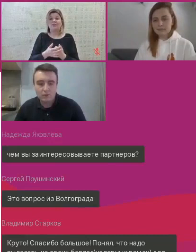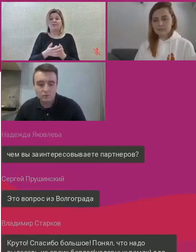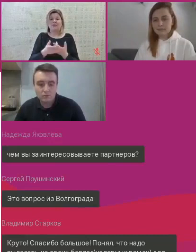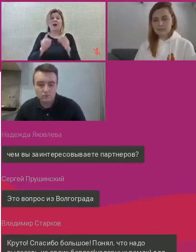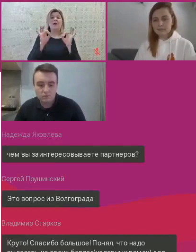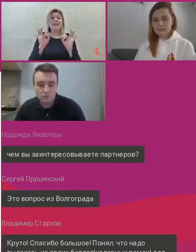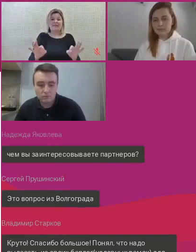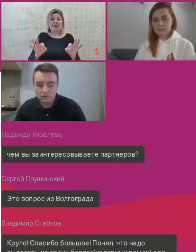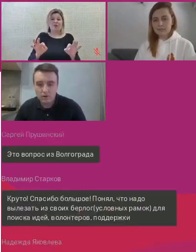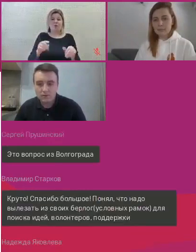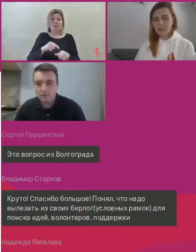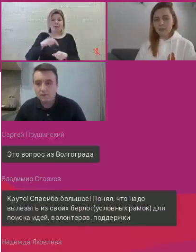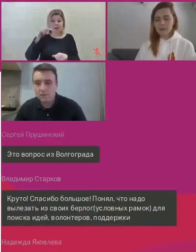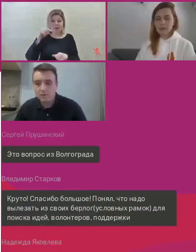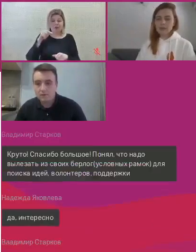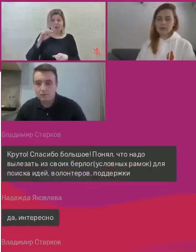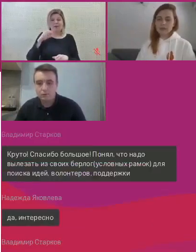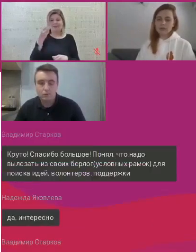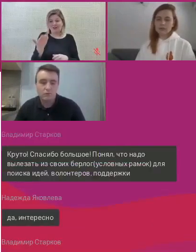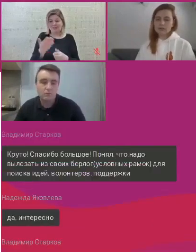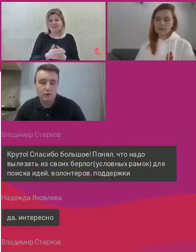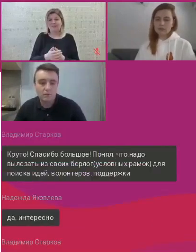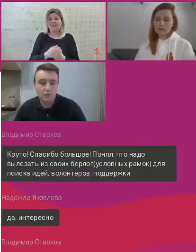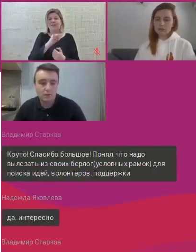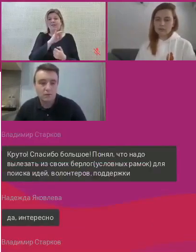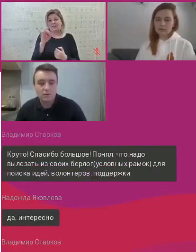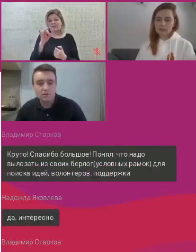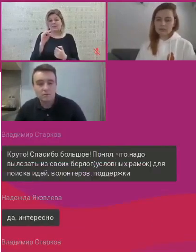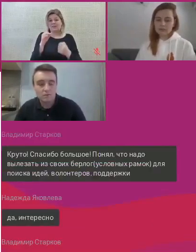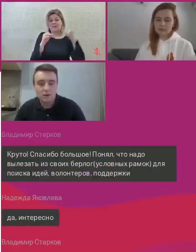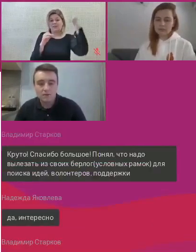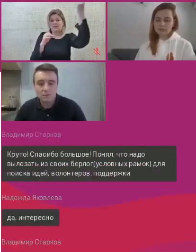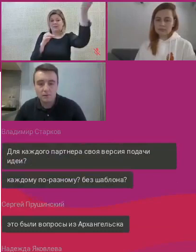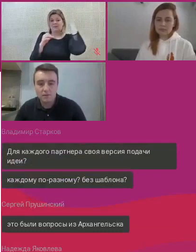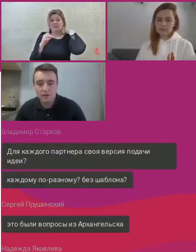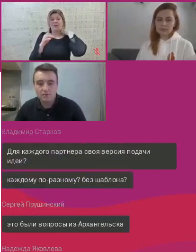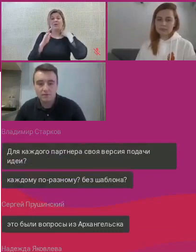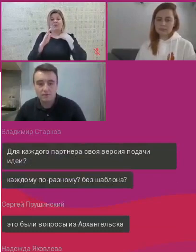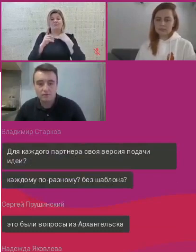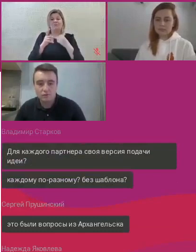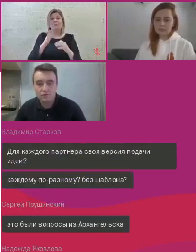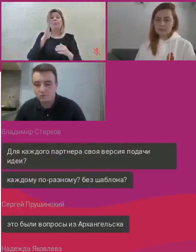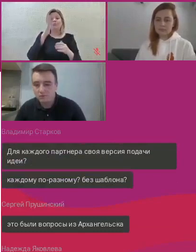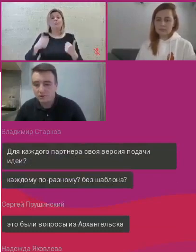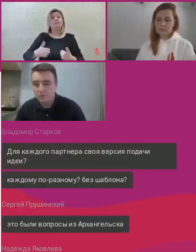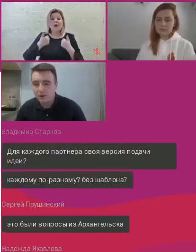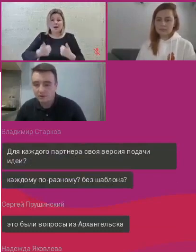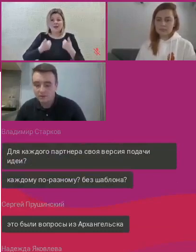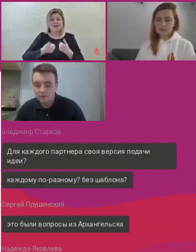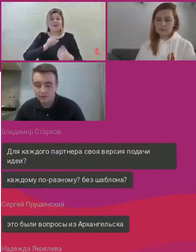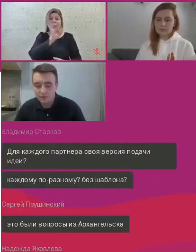адекватную реакцию вот, от вас и будут как бы стараться применять это все на